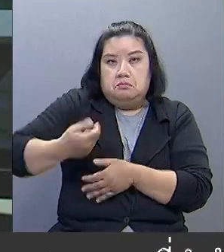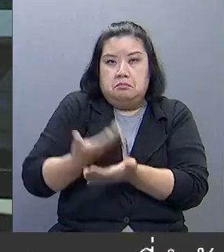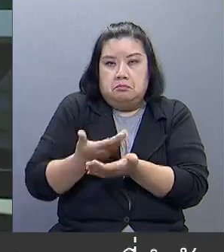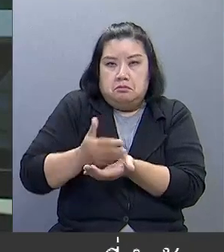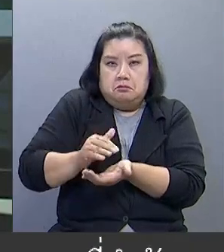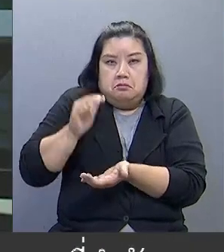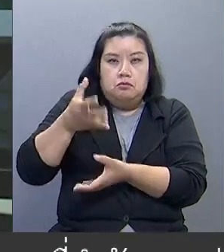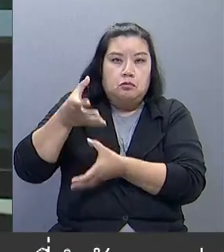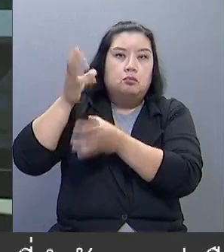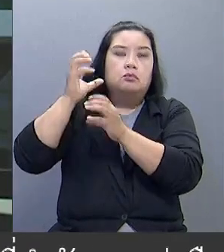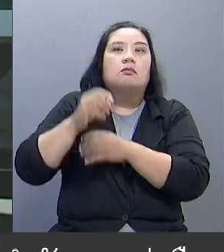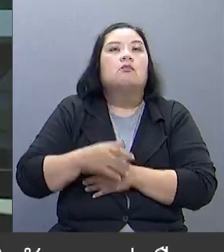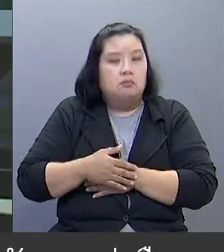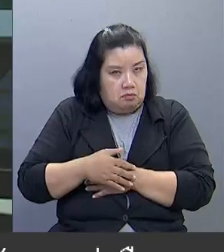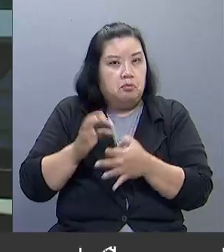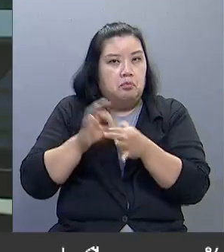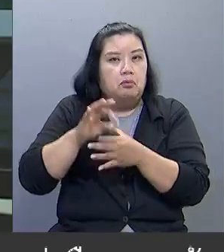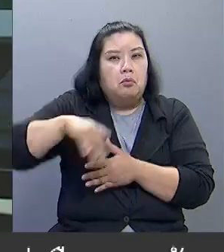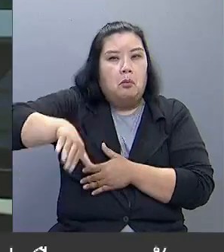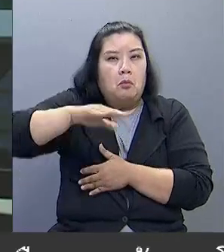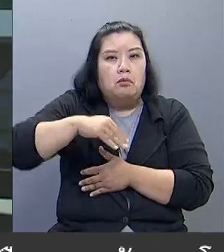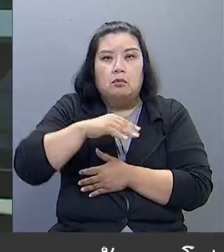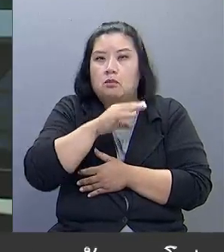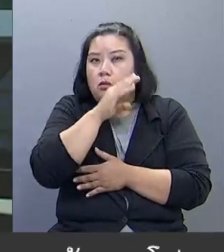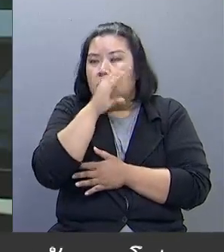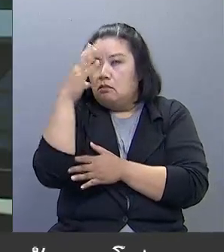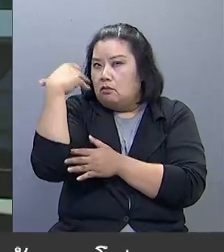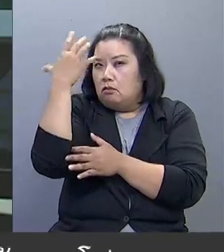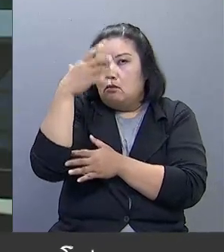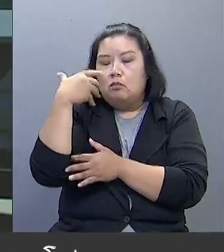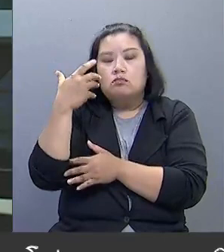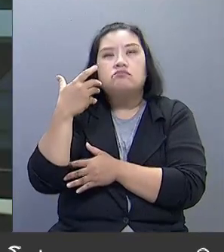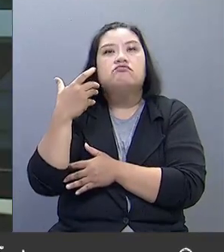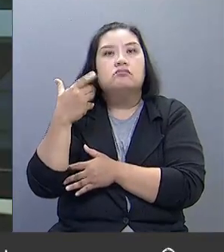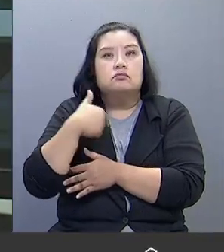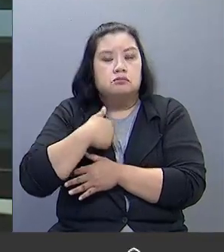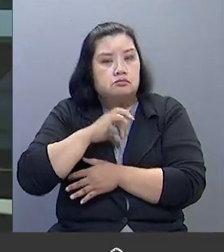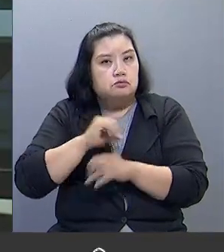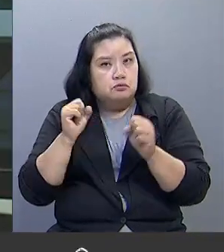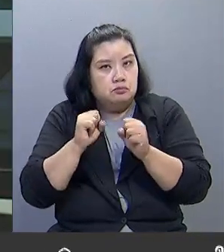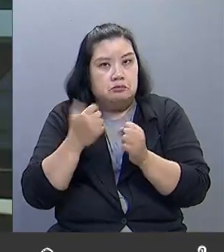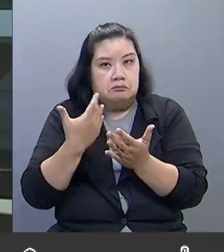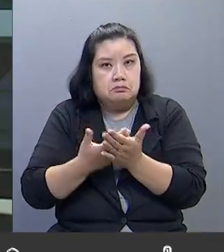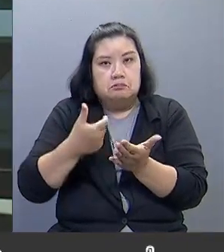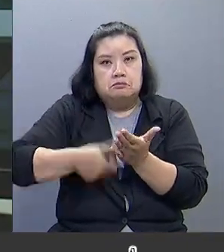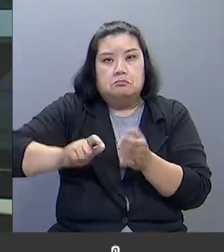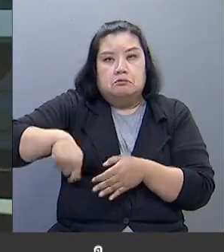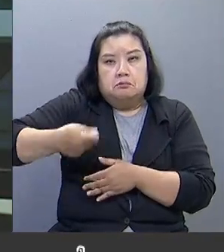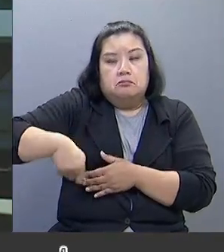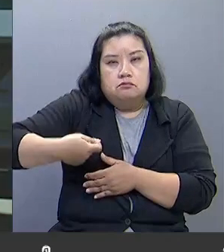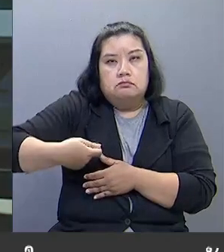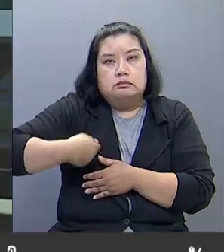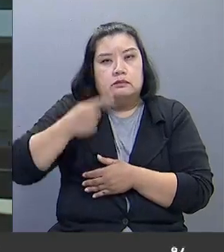ศี่เรานใช้ไมัล่ะทำให้กลัวว เฮี dent ๆ ก คุก